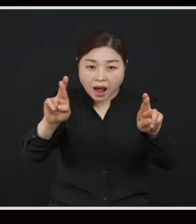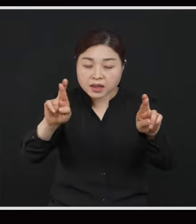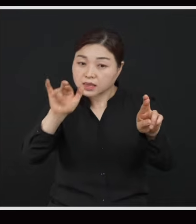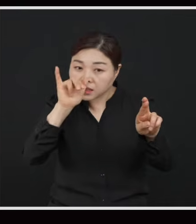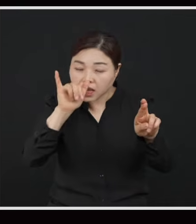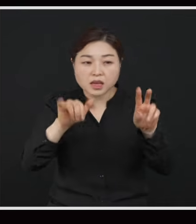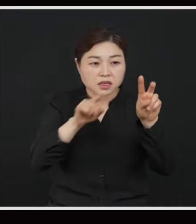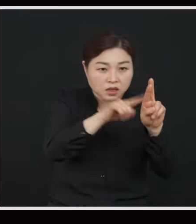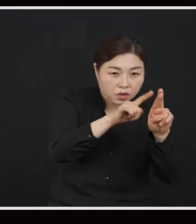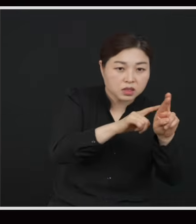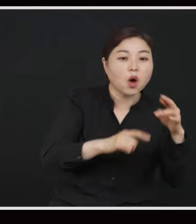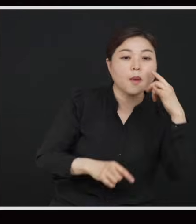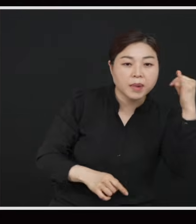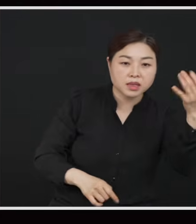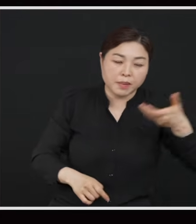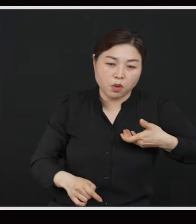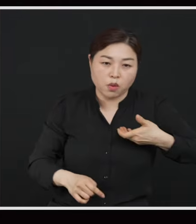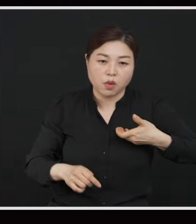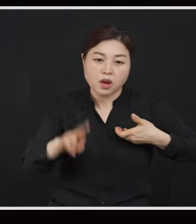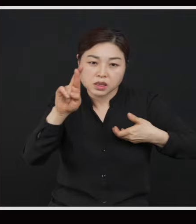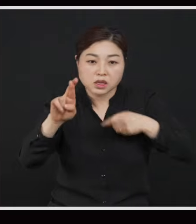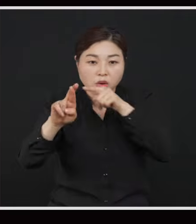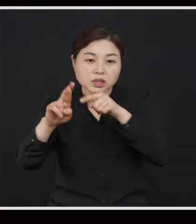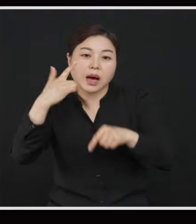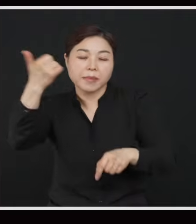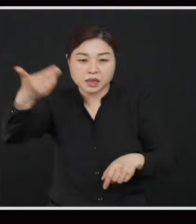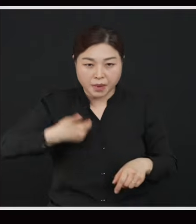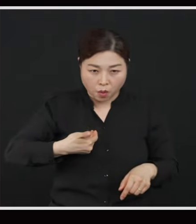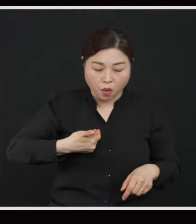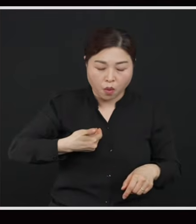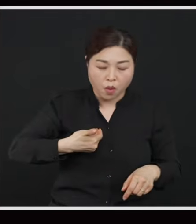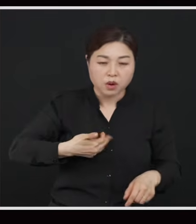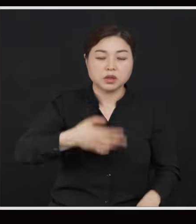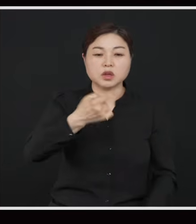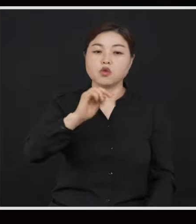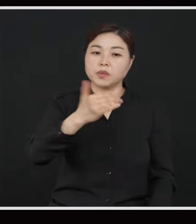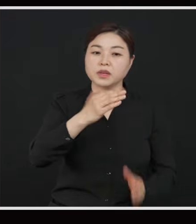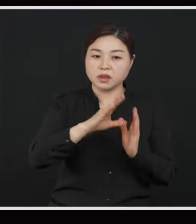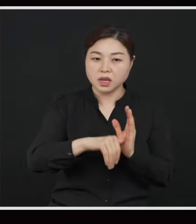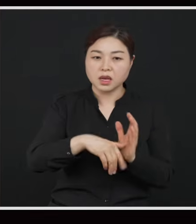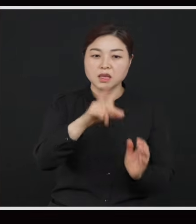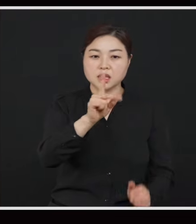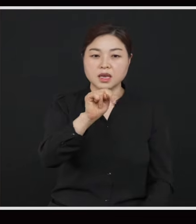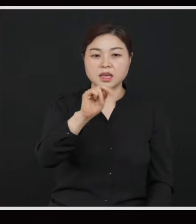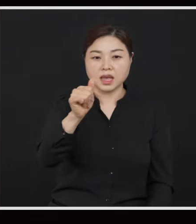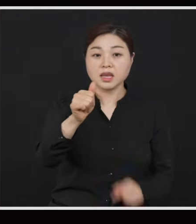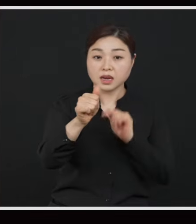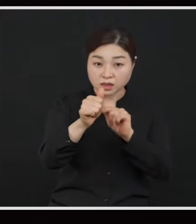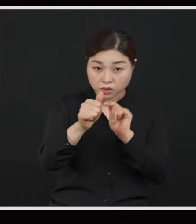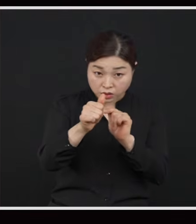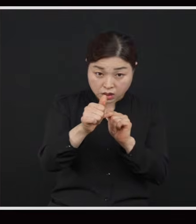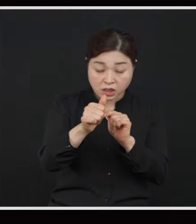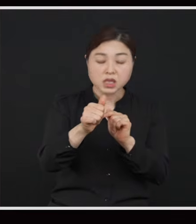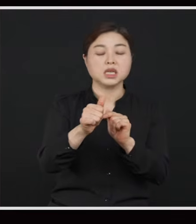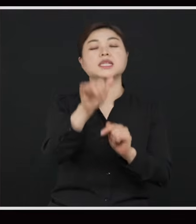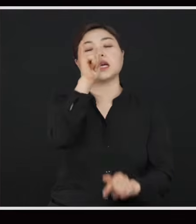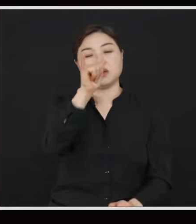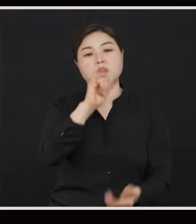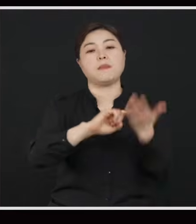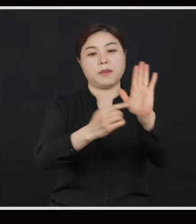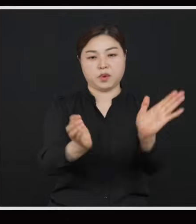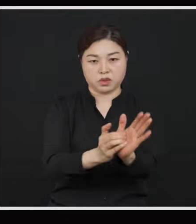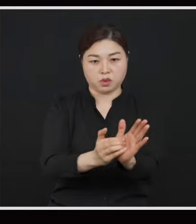풀어보면 1900년대 중반 되니까 이걸 풀어보면 이게 DNA라는 물질로 돼 있다는 게 밝혀졌어요.